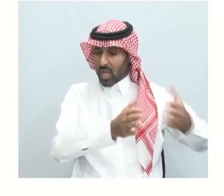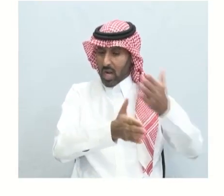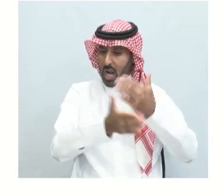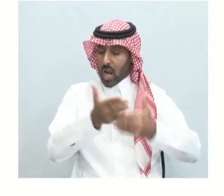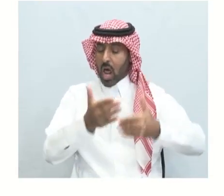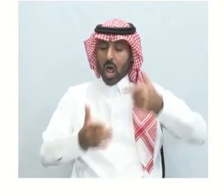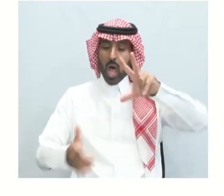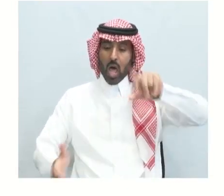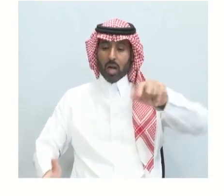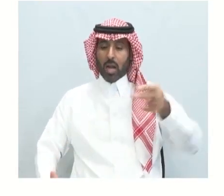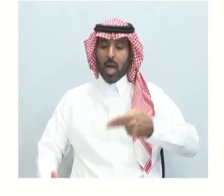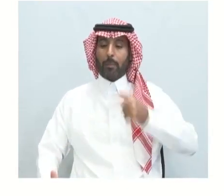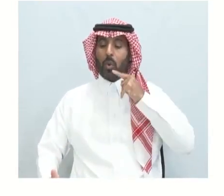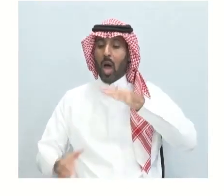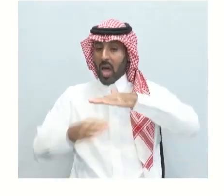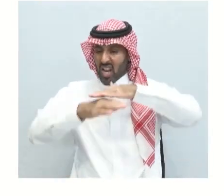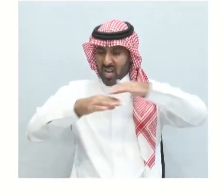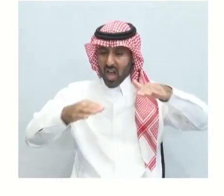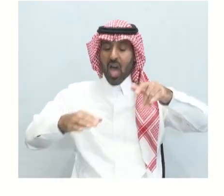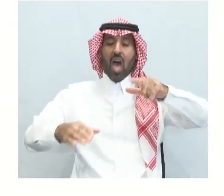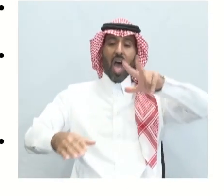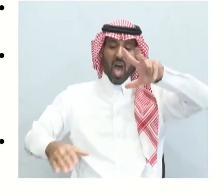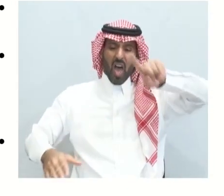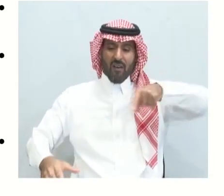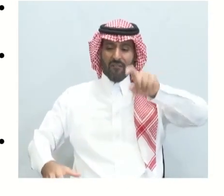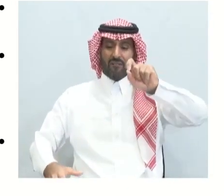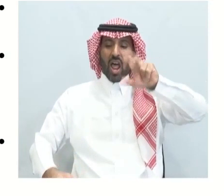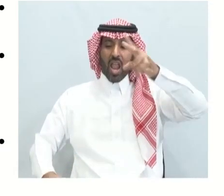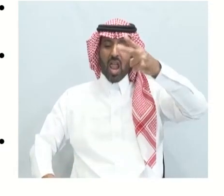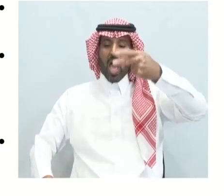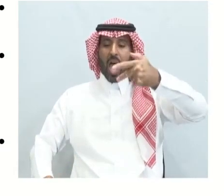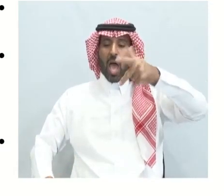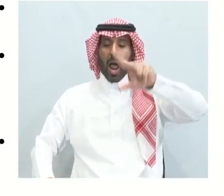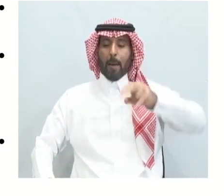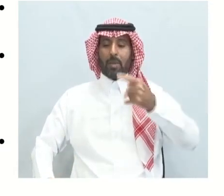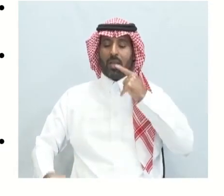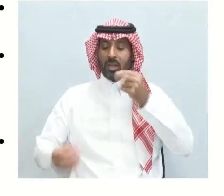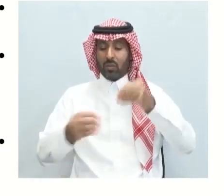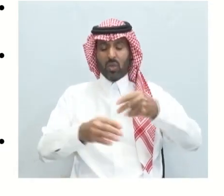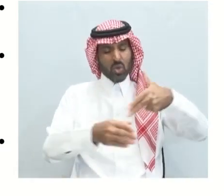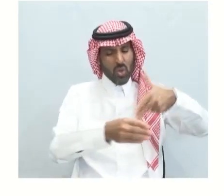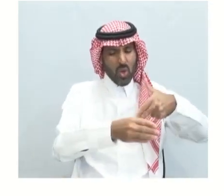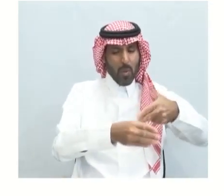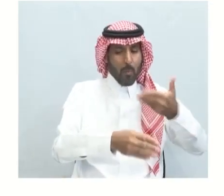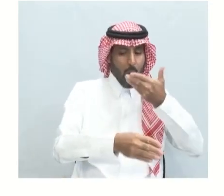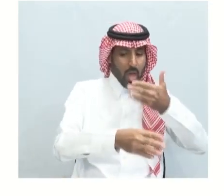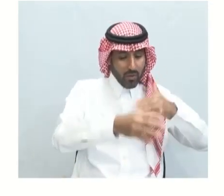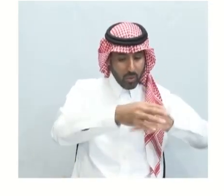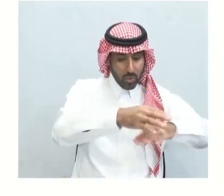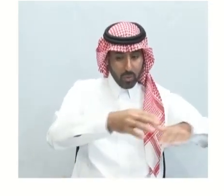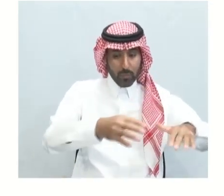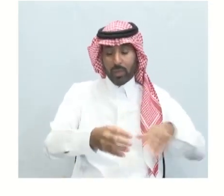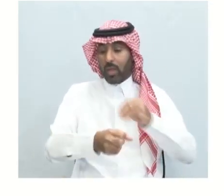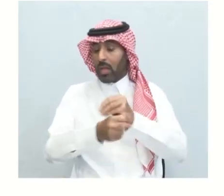العربي الذي يحتوي على مخزون كبير من النفط والمياه بعد ذلك تطرقنا الى حقائق جيولوجيه بعد